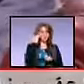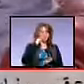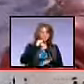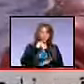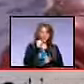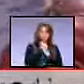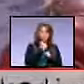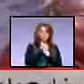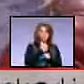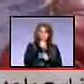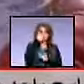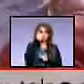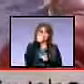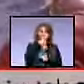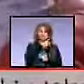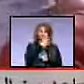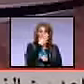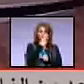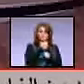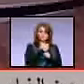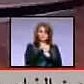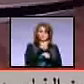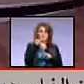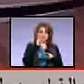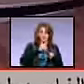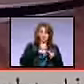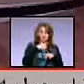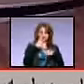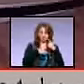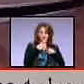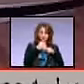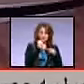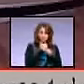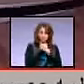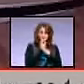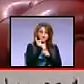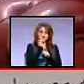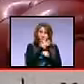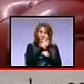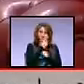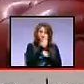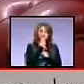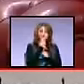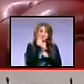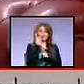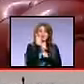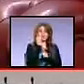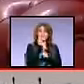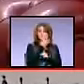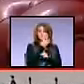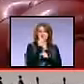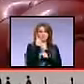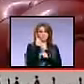ما فكرتش بعد كده بقى انك انت تكمل بقى تطلع تمثل تاني يودوك افلام تانيه؟ والله بص، هي